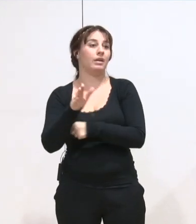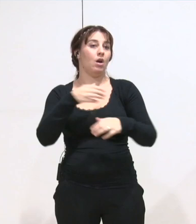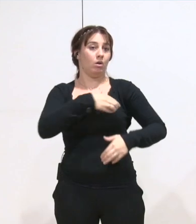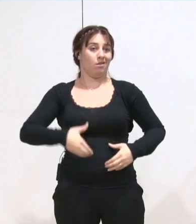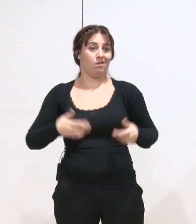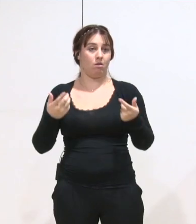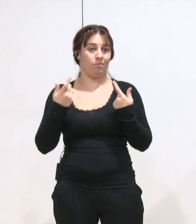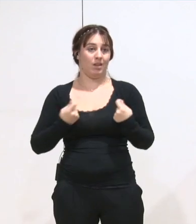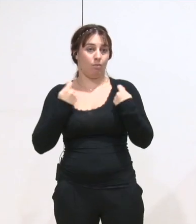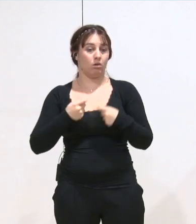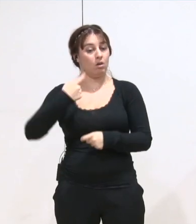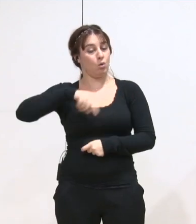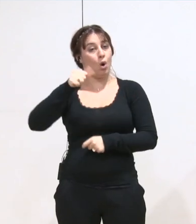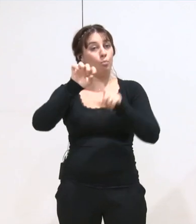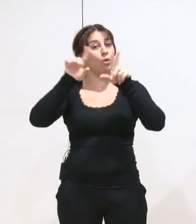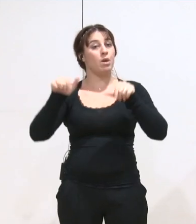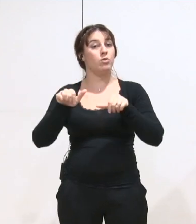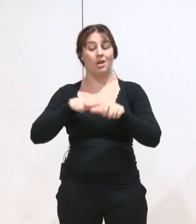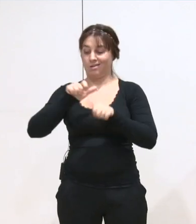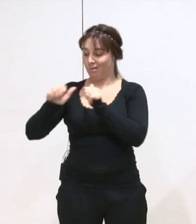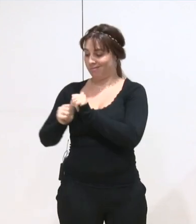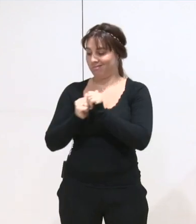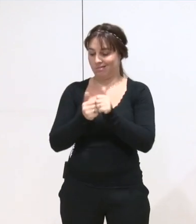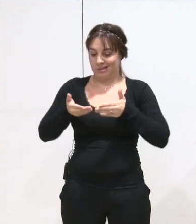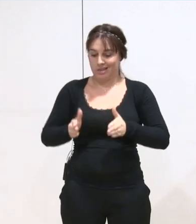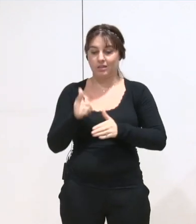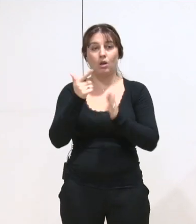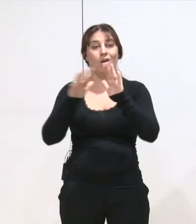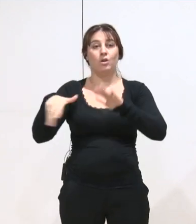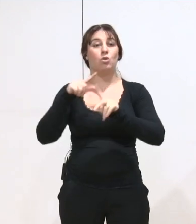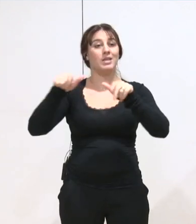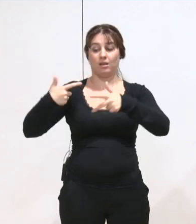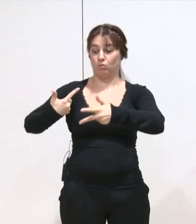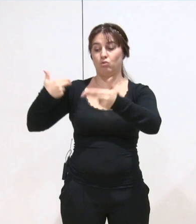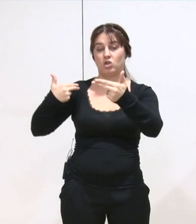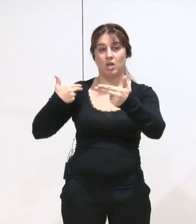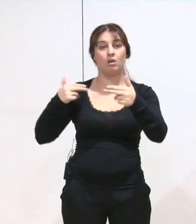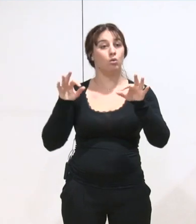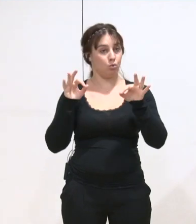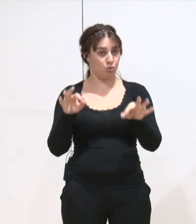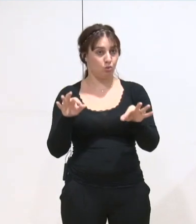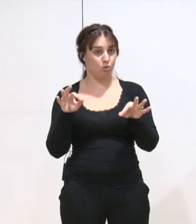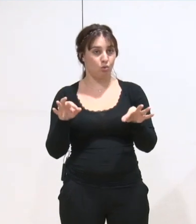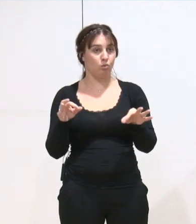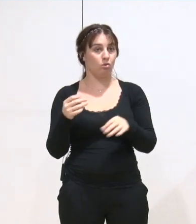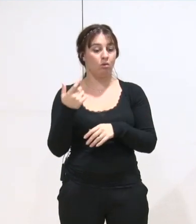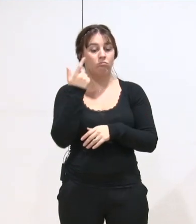premier budget que nous exécutons avec nos décisions est le budget 2015, et effectivement nous verrons quel sera le